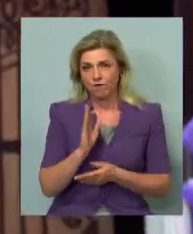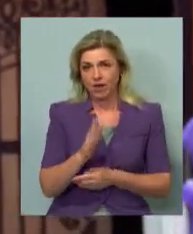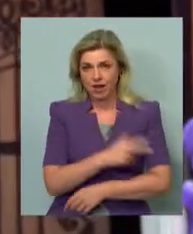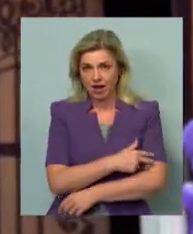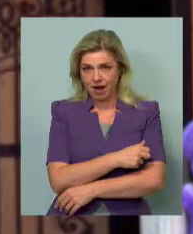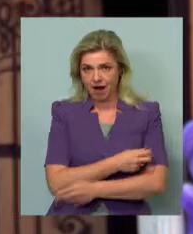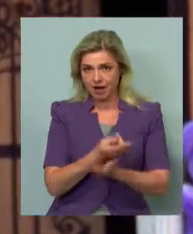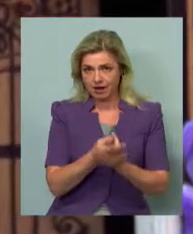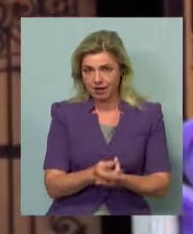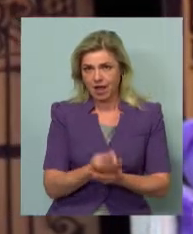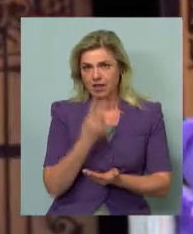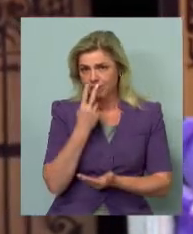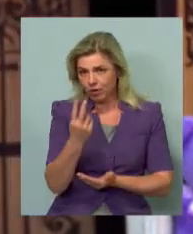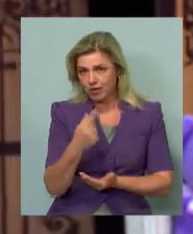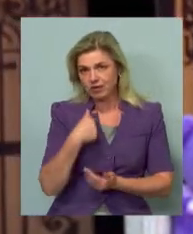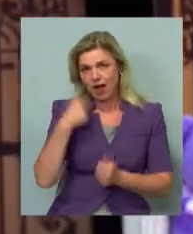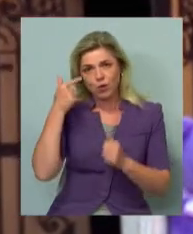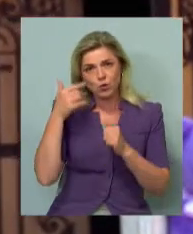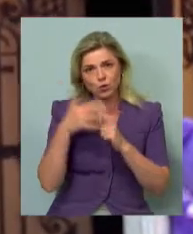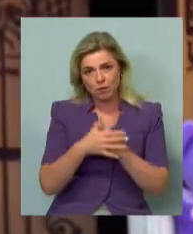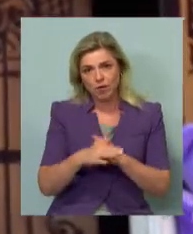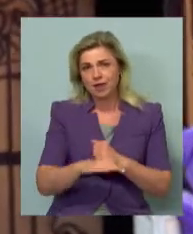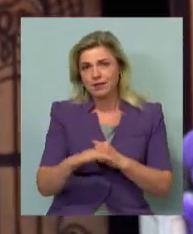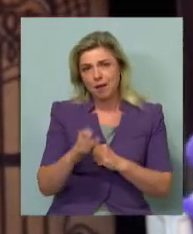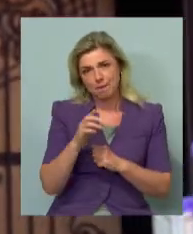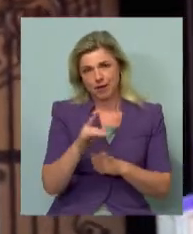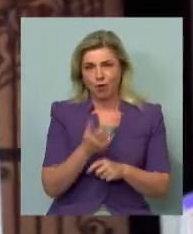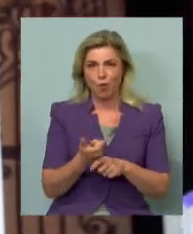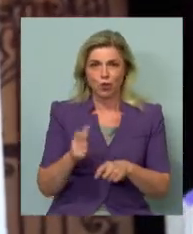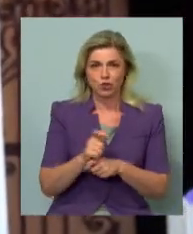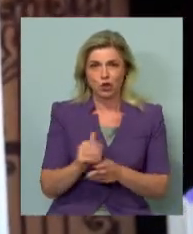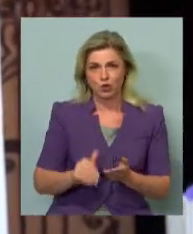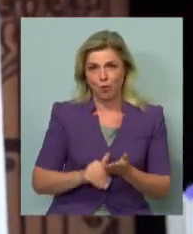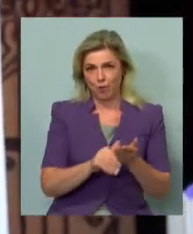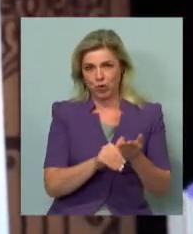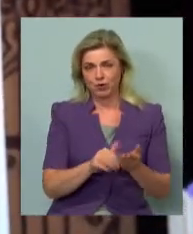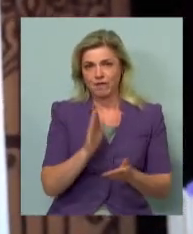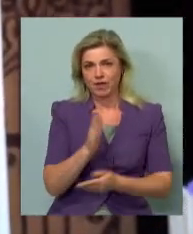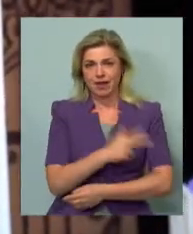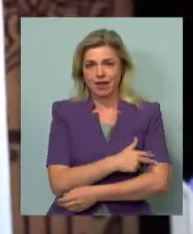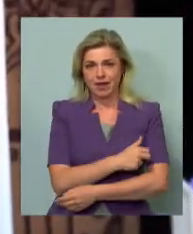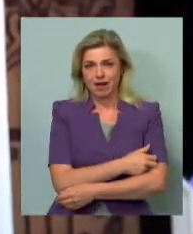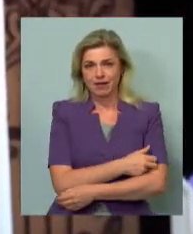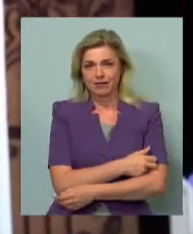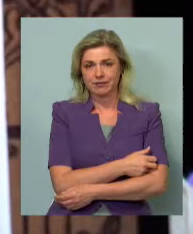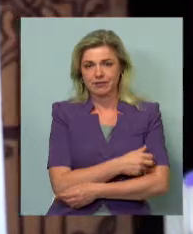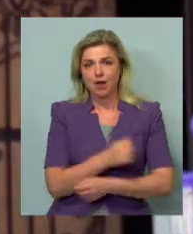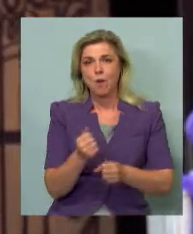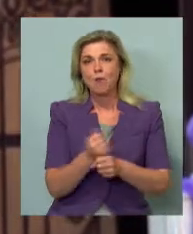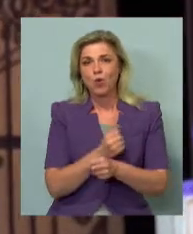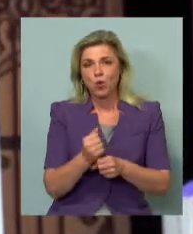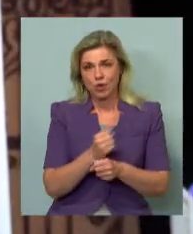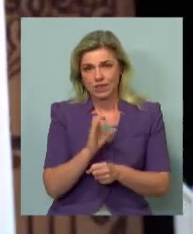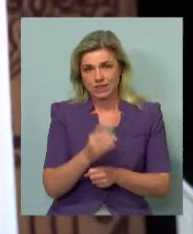дивлячись на це, я розумію, що дітям це було б дуже, допомогло б їм в лікарні боротися з